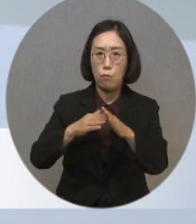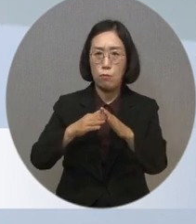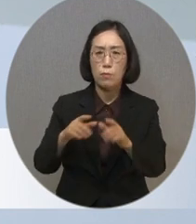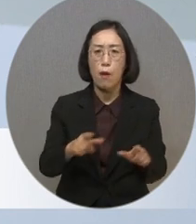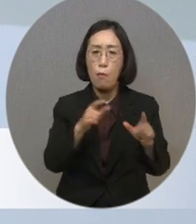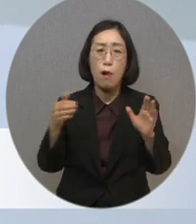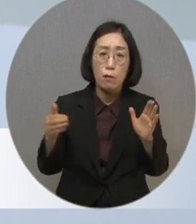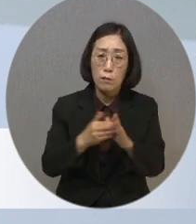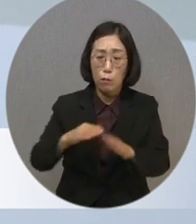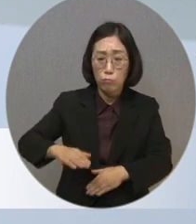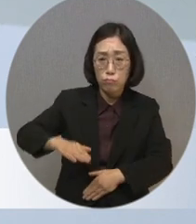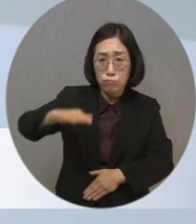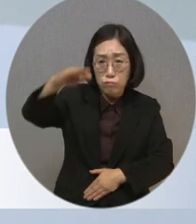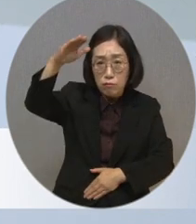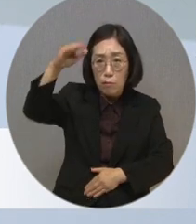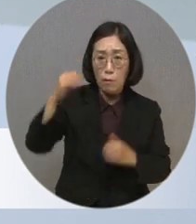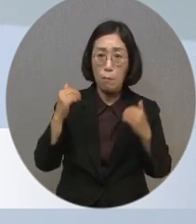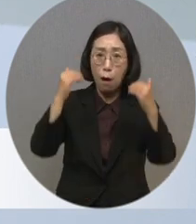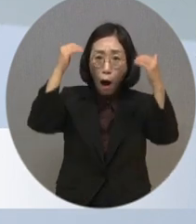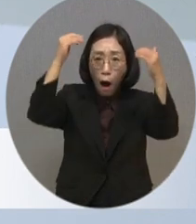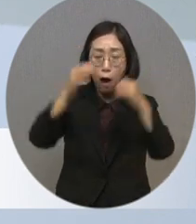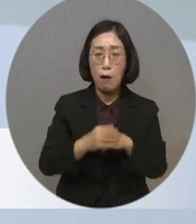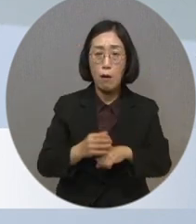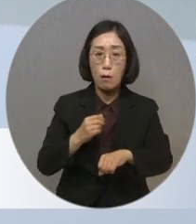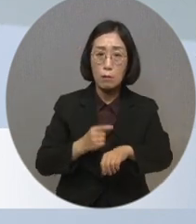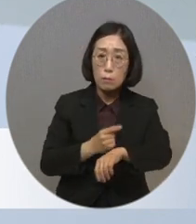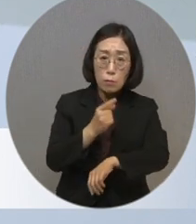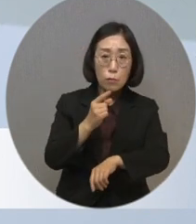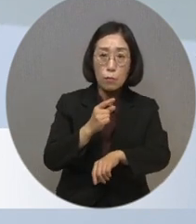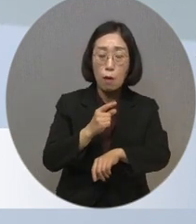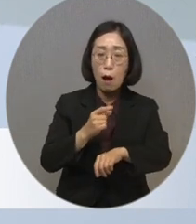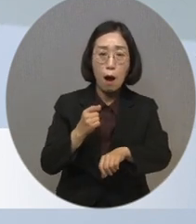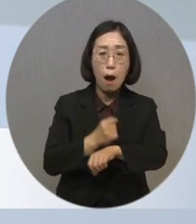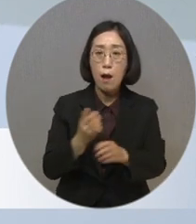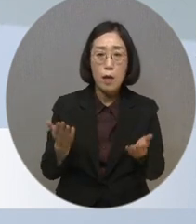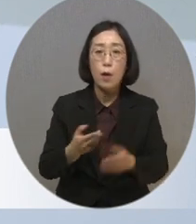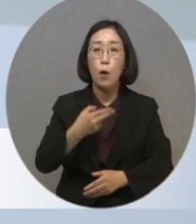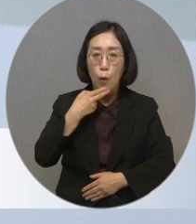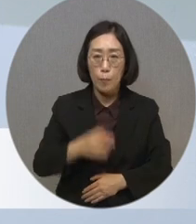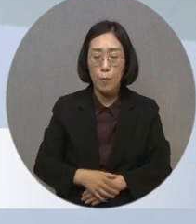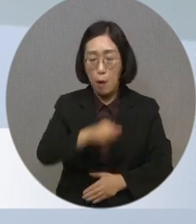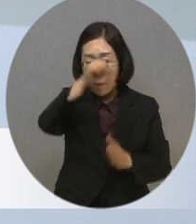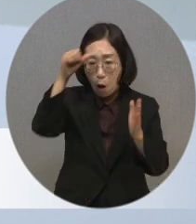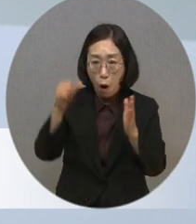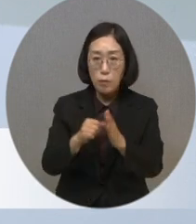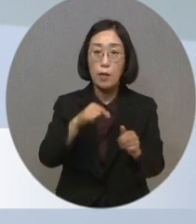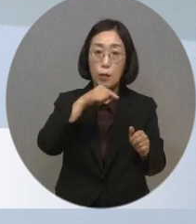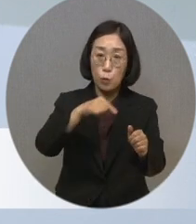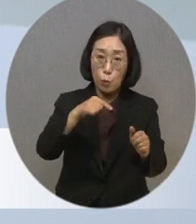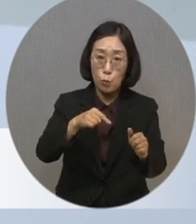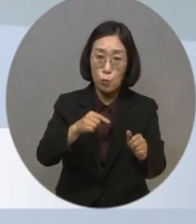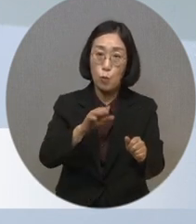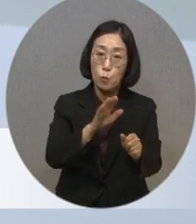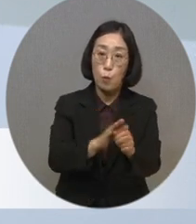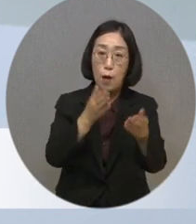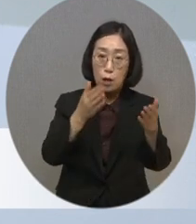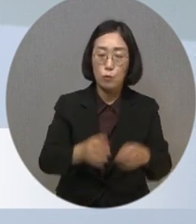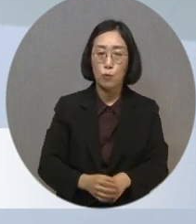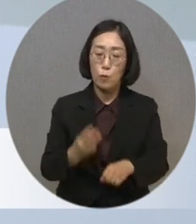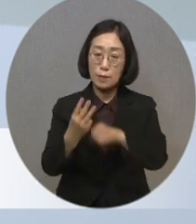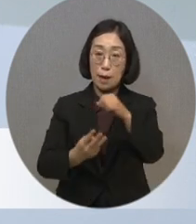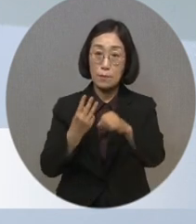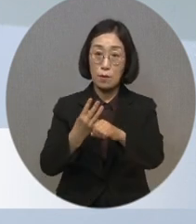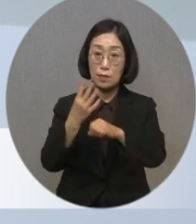다음에 그들이 할 수 있는게 없어요 그런데 장애인들에게 평생 교육의 기회를 제공하고자 저희가 3 4년